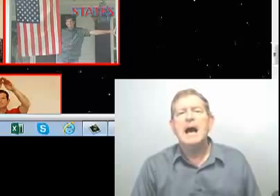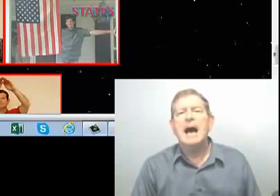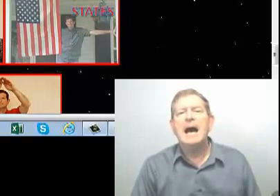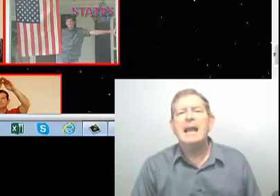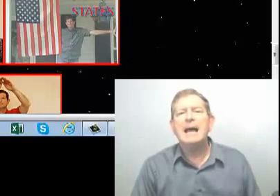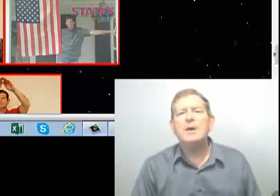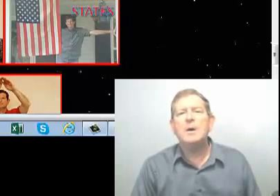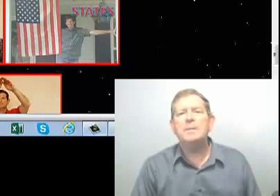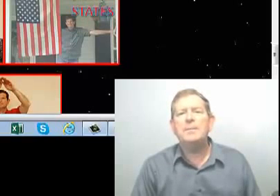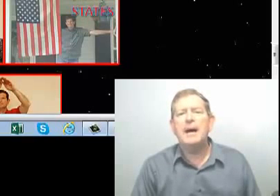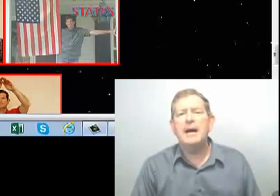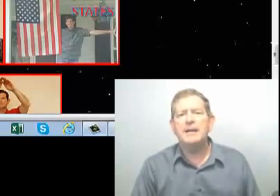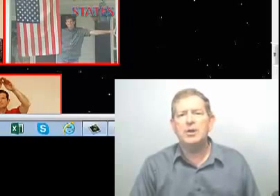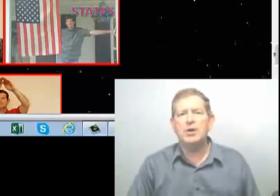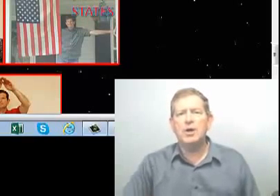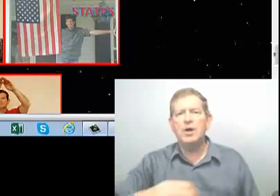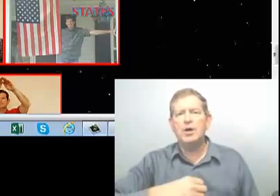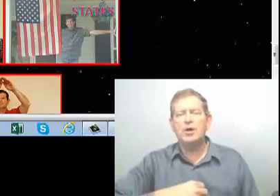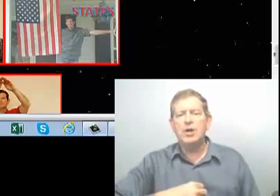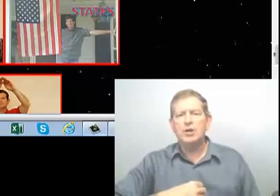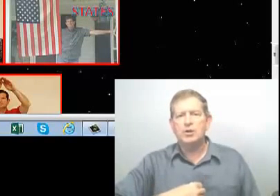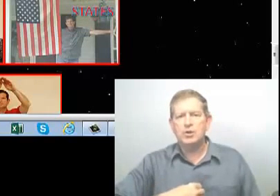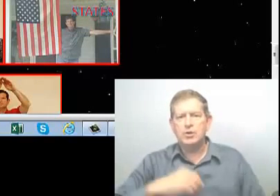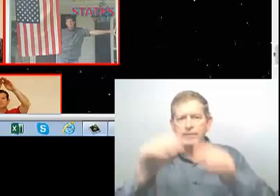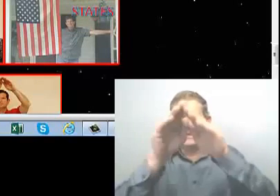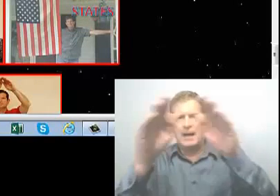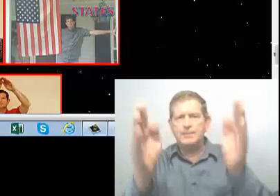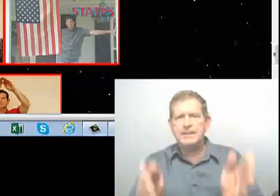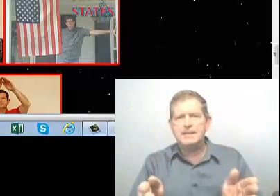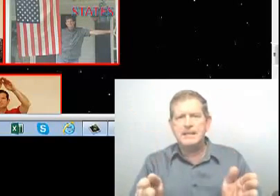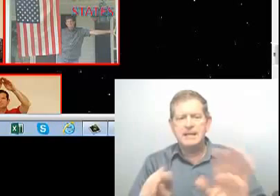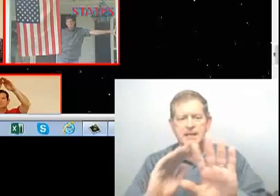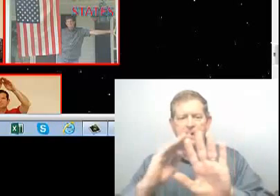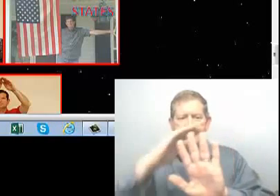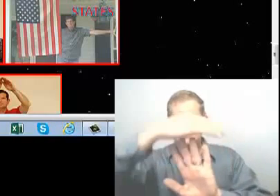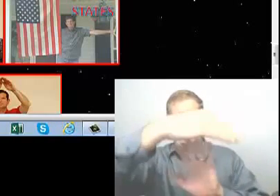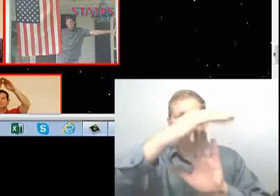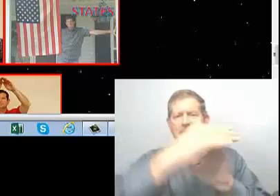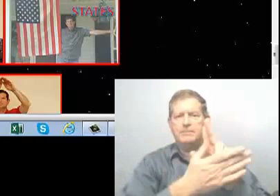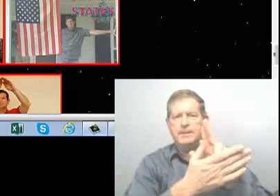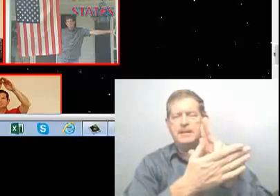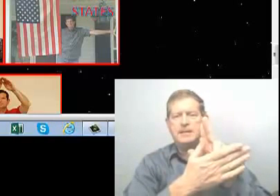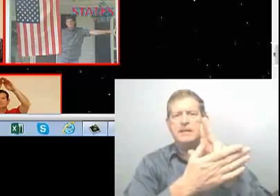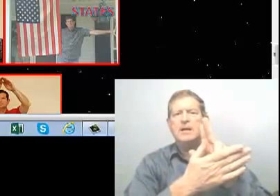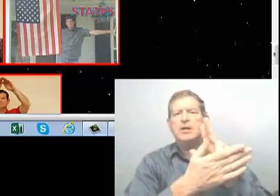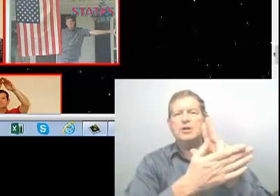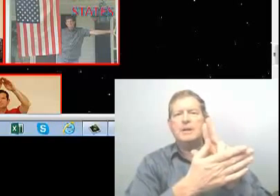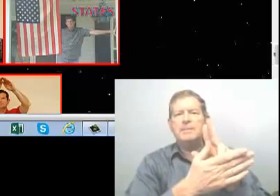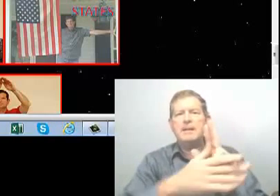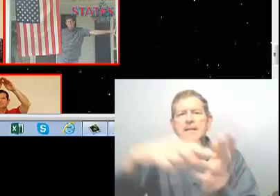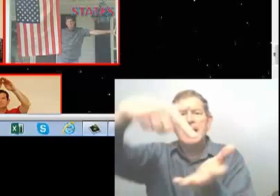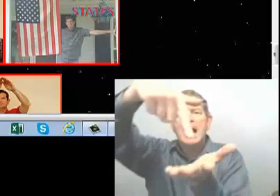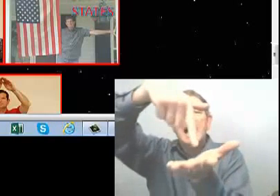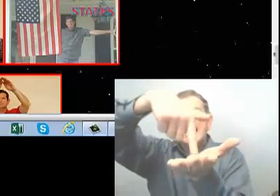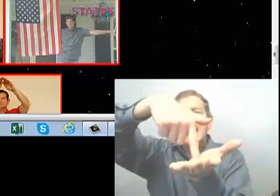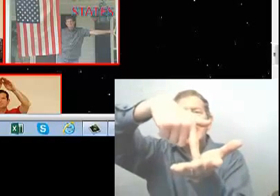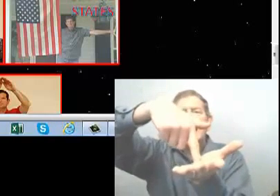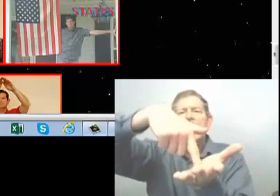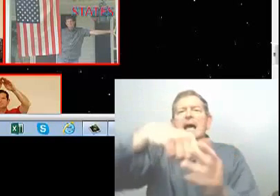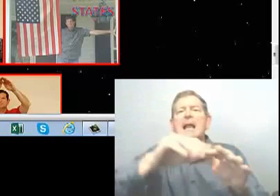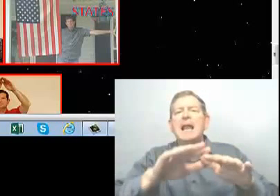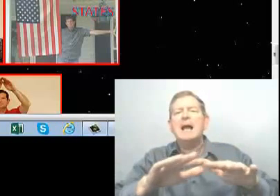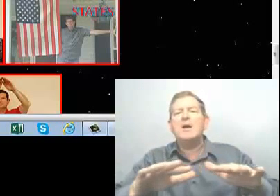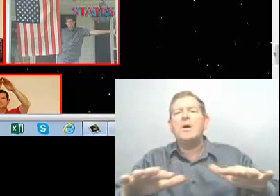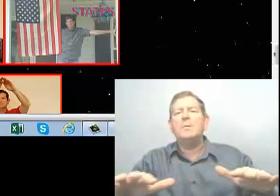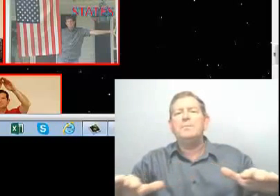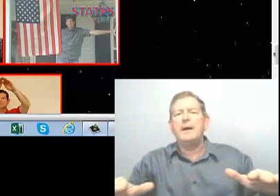j'habite à la campagne. Encore, je avec habiter, habite. J'habite